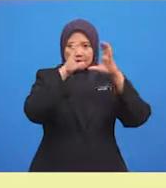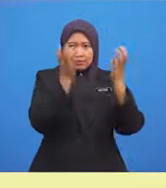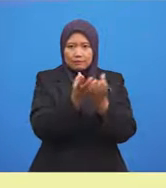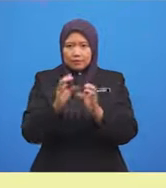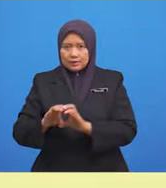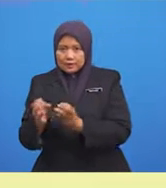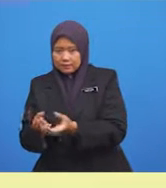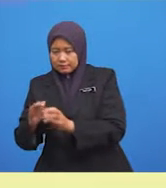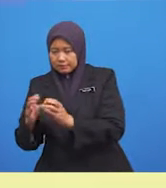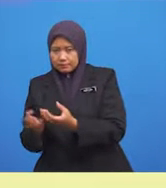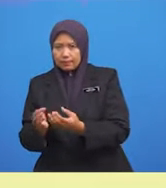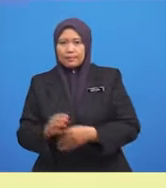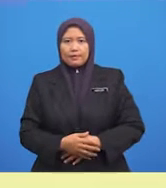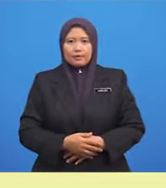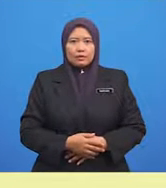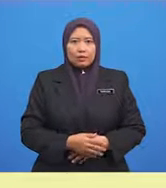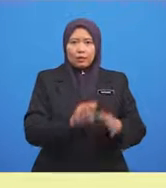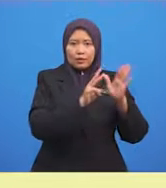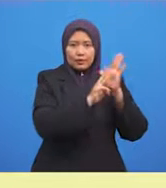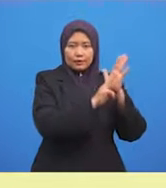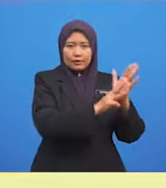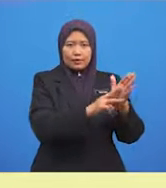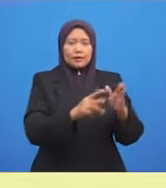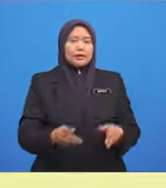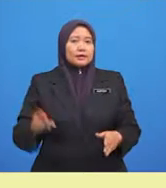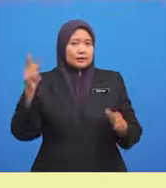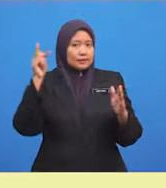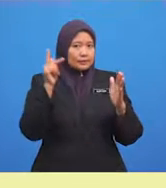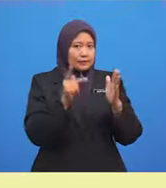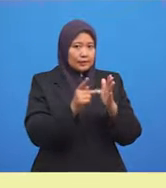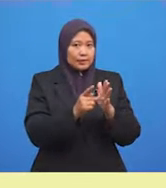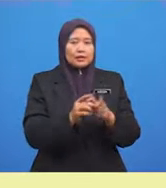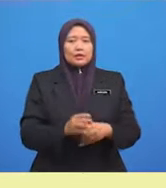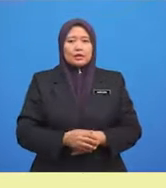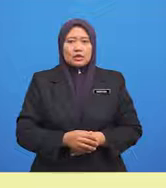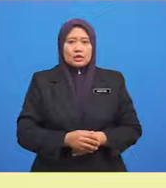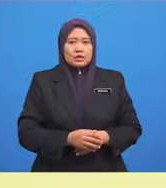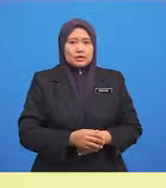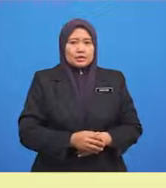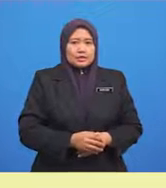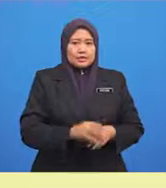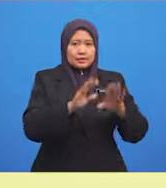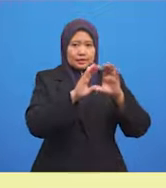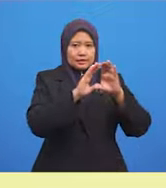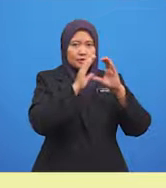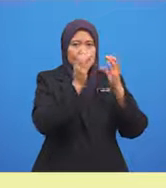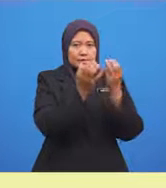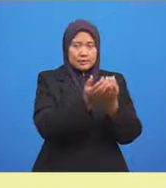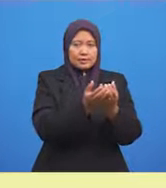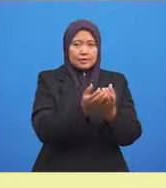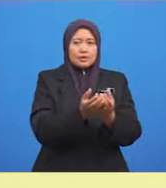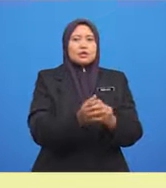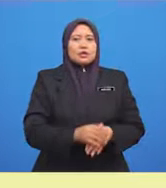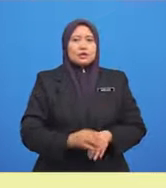sekali, mewakilkan perkaitan antara set, subset, set semester dan pelengkap